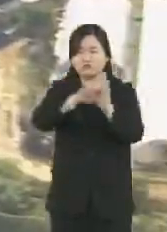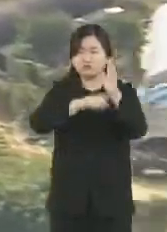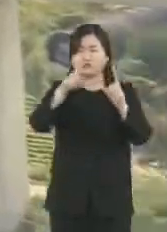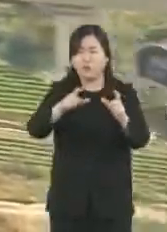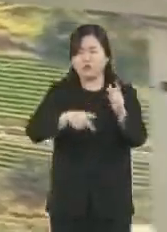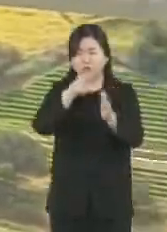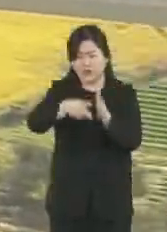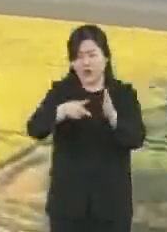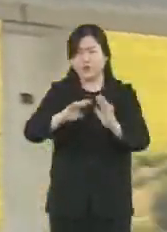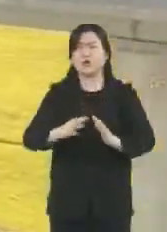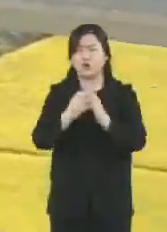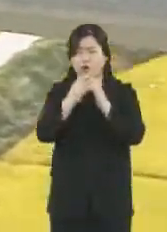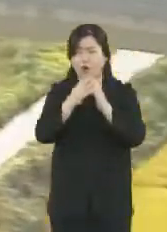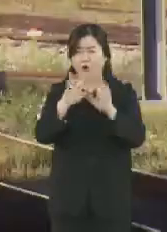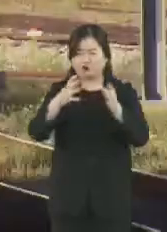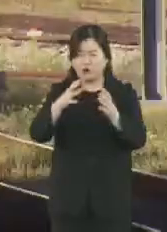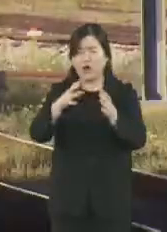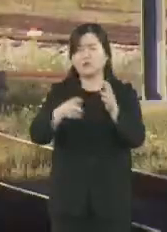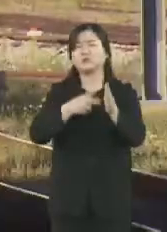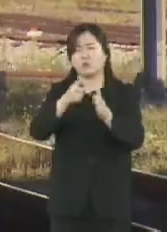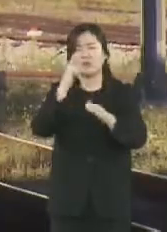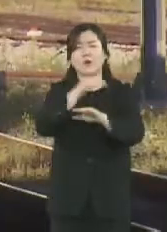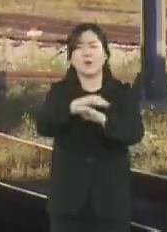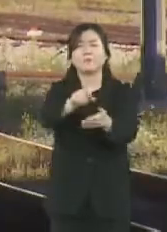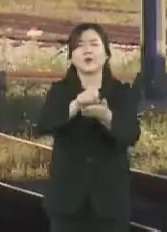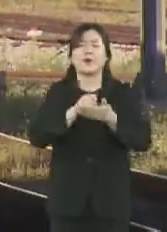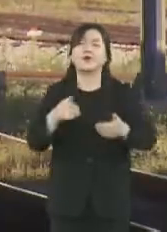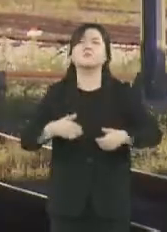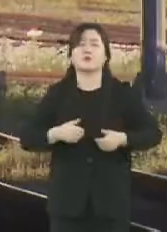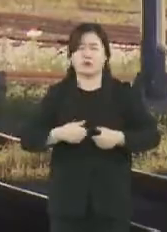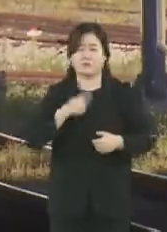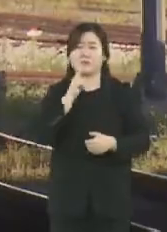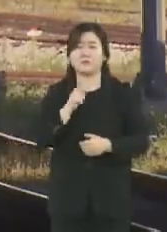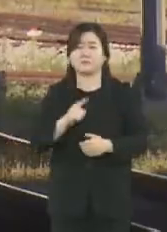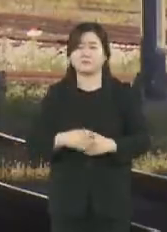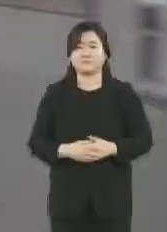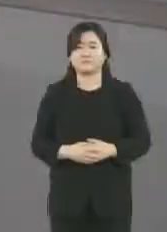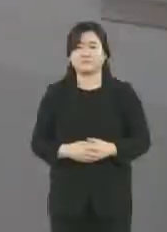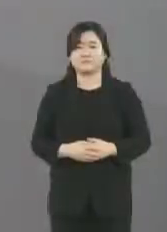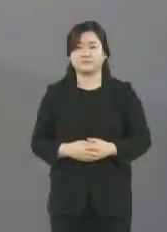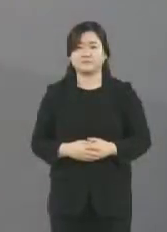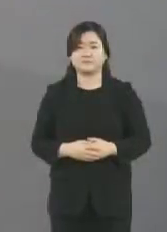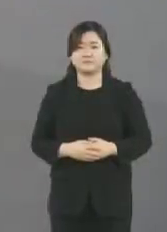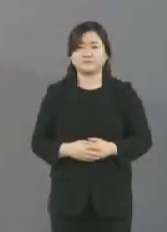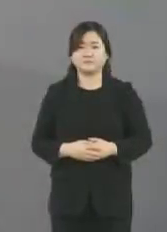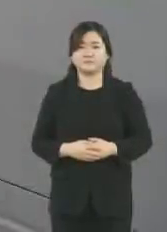동서 횡단 철도가 국가 철도망 계획 에 반영돼야 한다고 주장했습니다